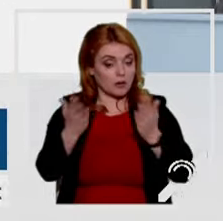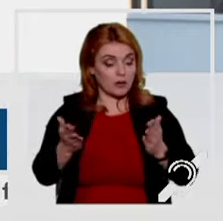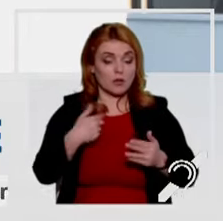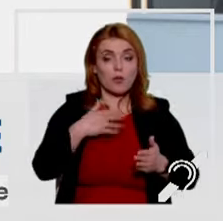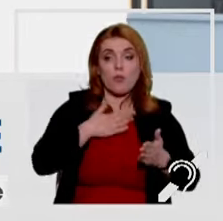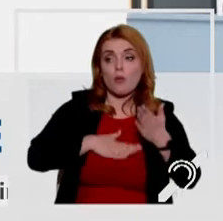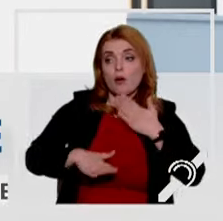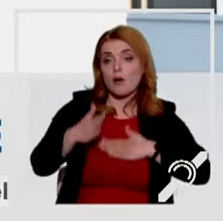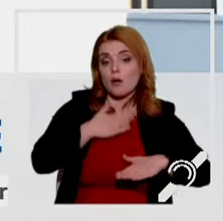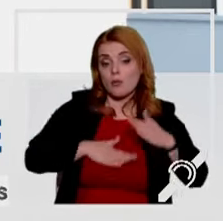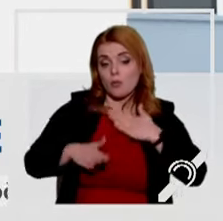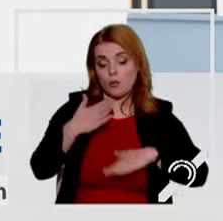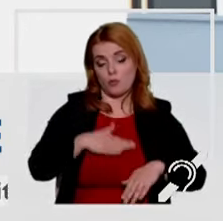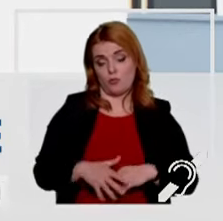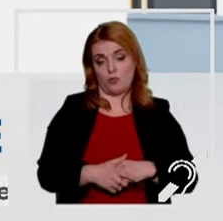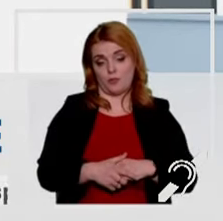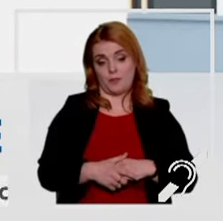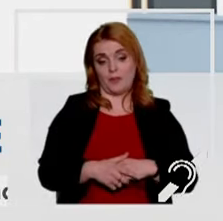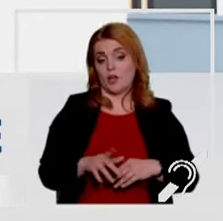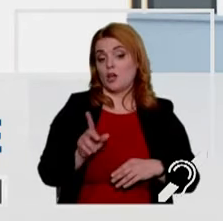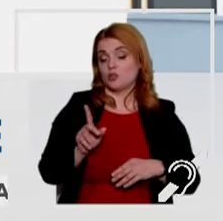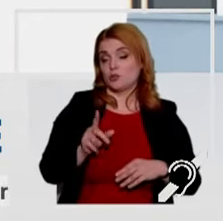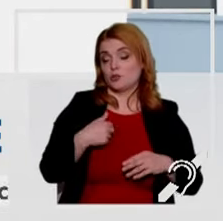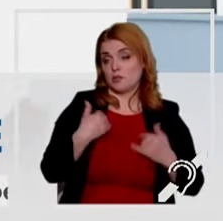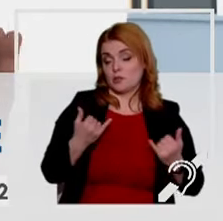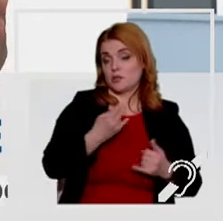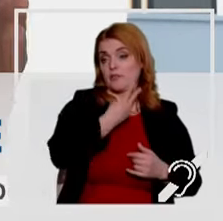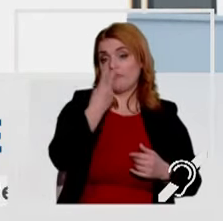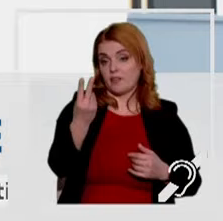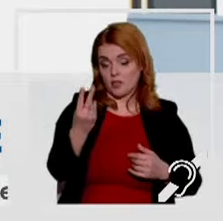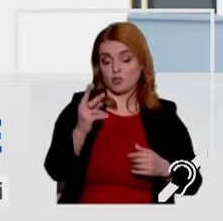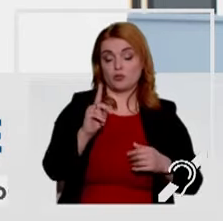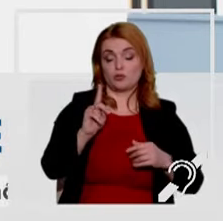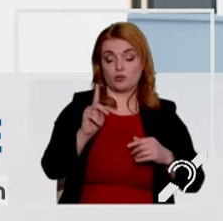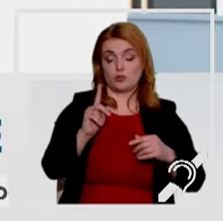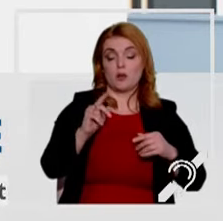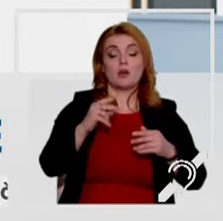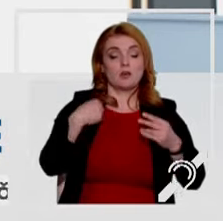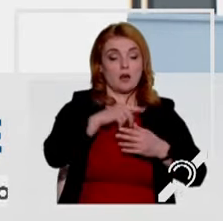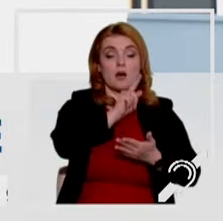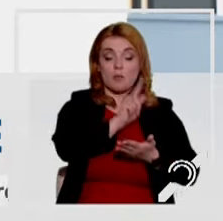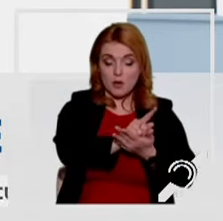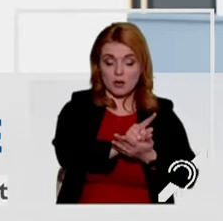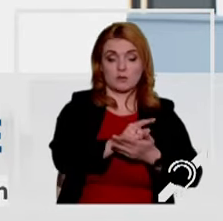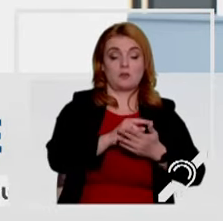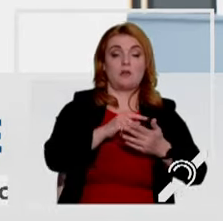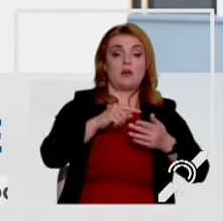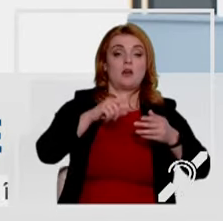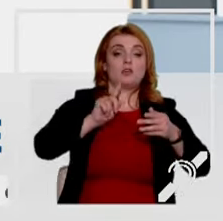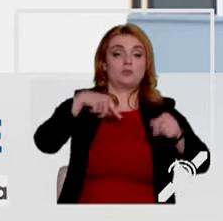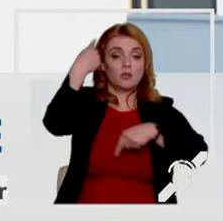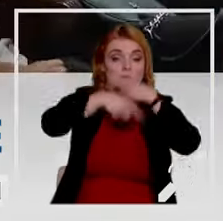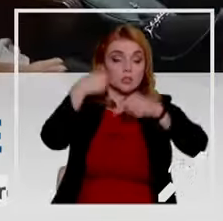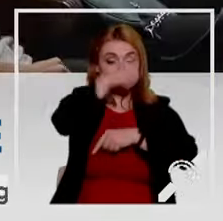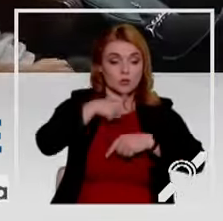abundență. Sarcina pe care o vedem noi pentru anul viitor este să planificăm orarul acestor evenimente ca ele să nu